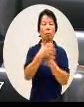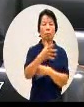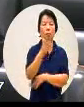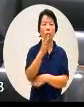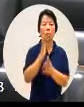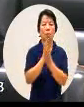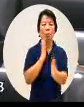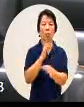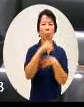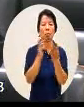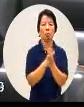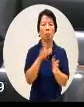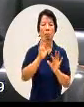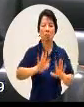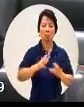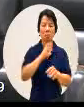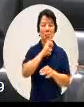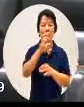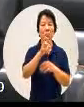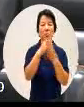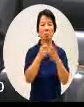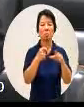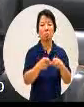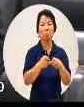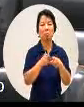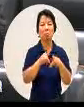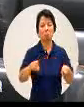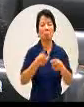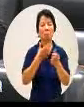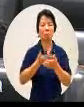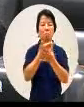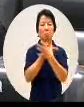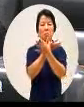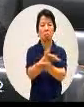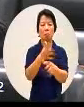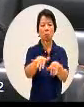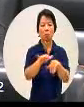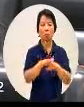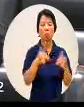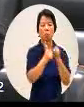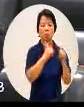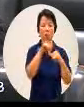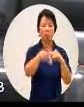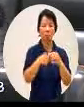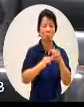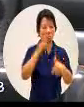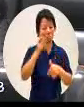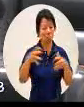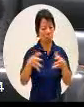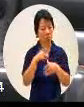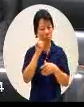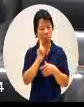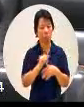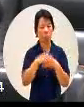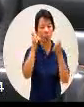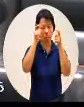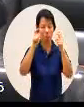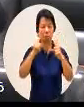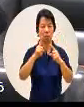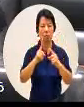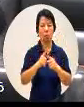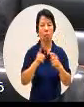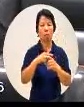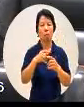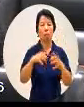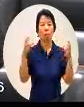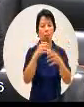他們八十四歲也不需要你還他公道最主要是什麼我們的社會我們共同的價值是什麼我們講一個高雄人共同的